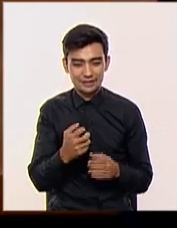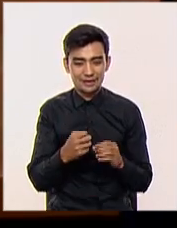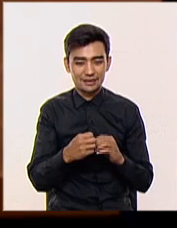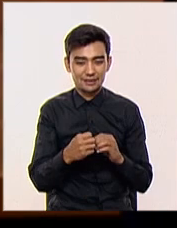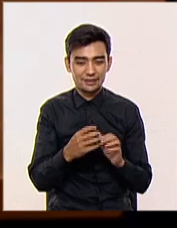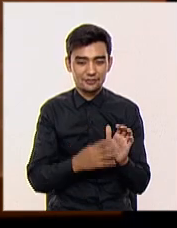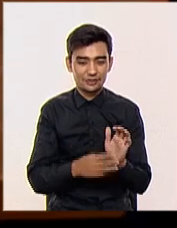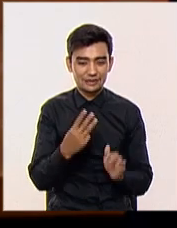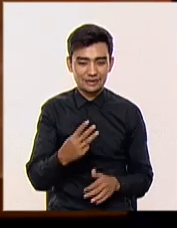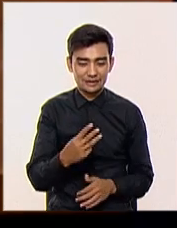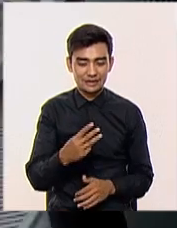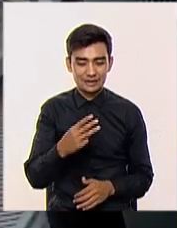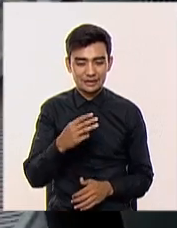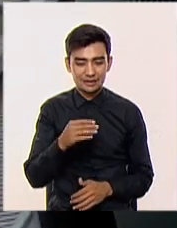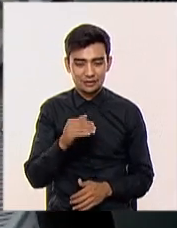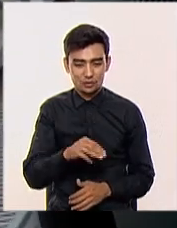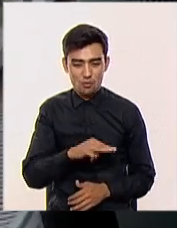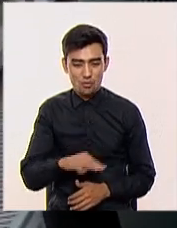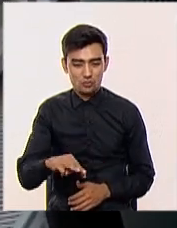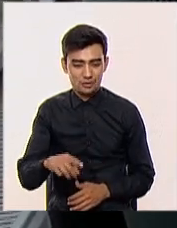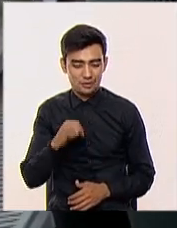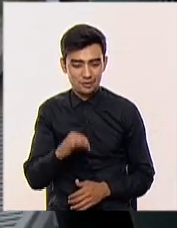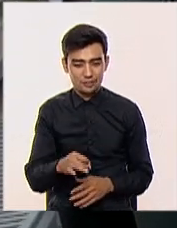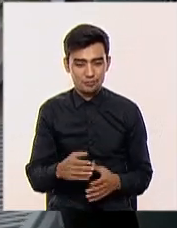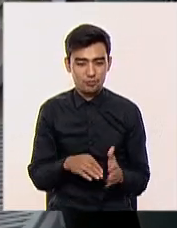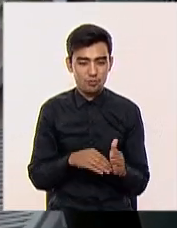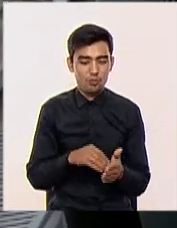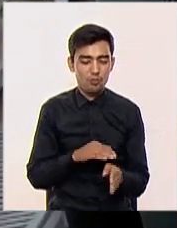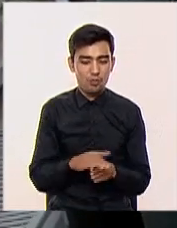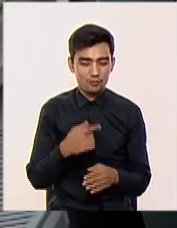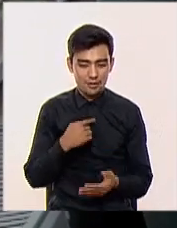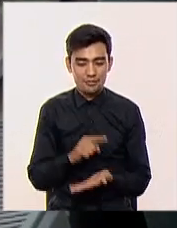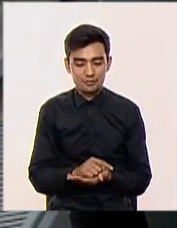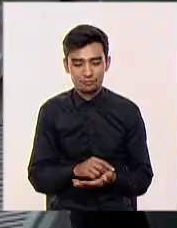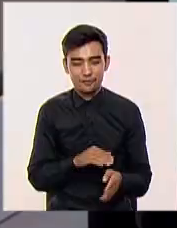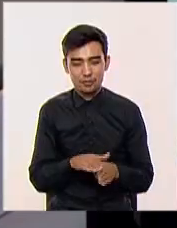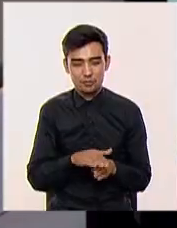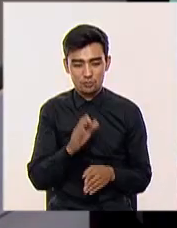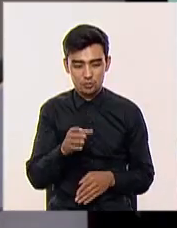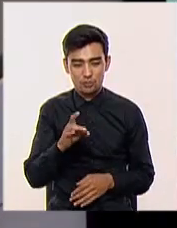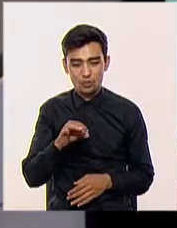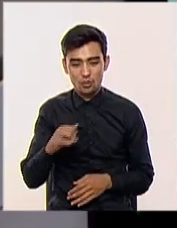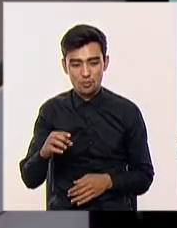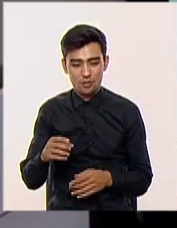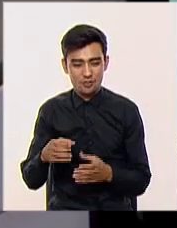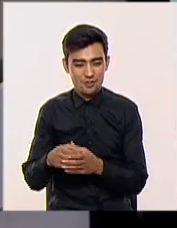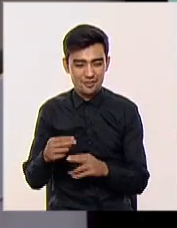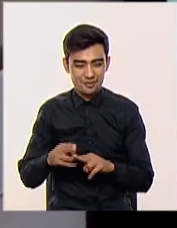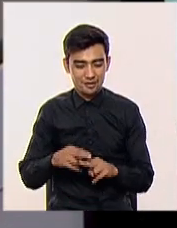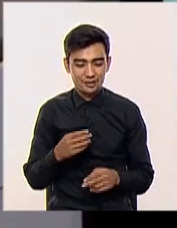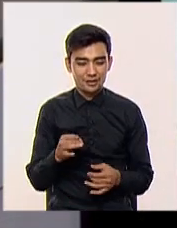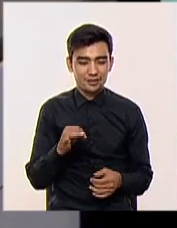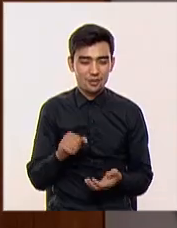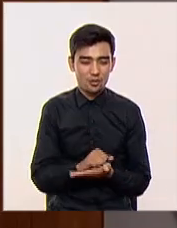393,5 миллиона тенге. Говорят, уже почти полностью приняли на себя обязательства оператора РОП, чтобы возместить скидочные сертификаты